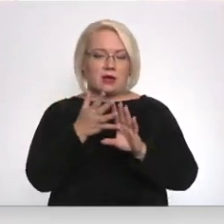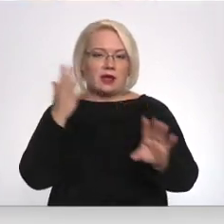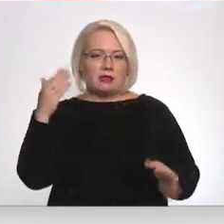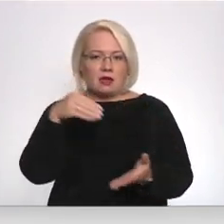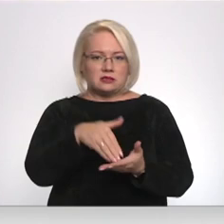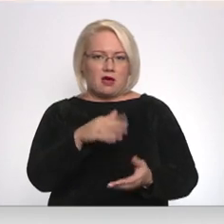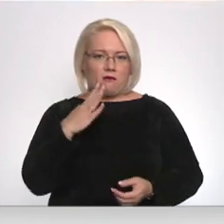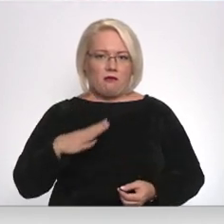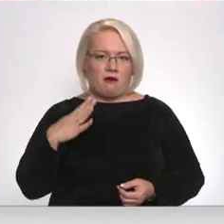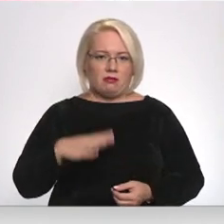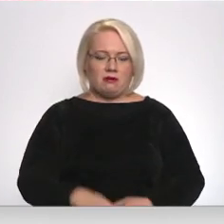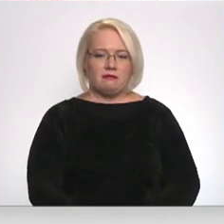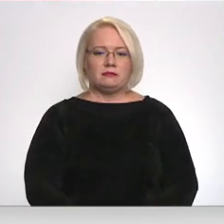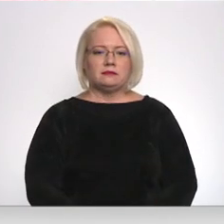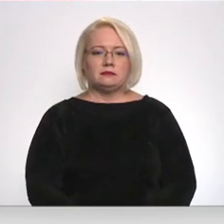rindās.